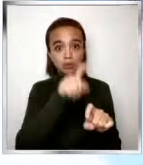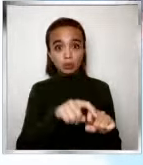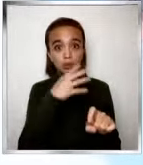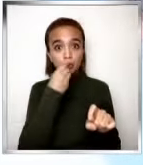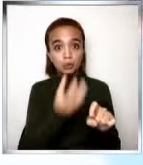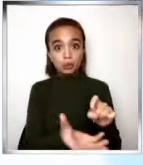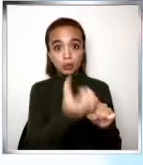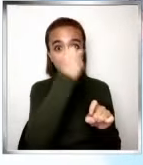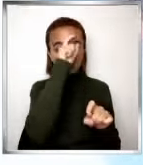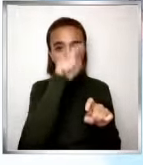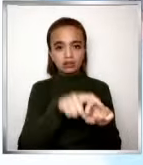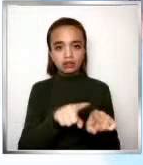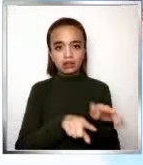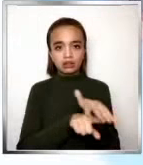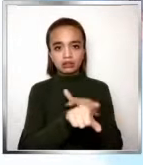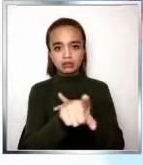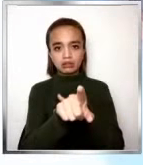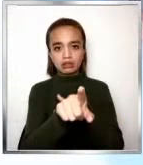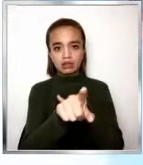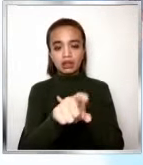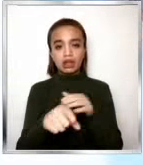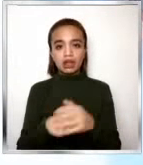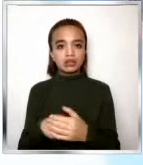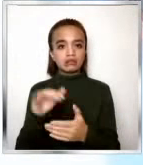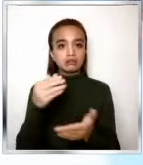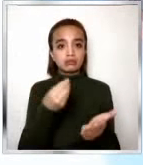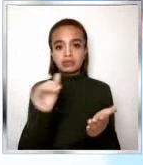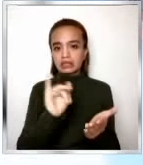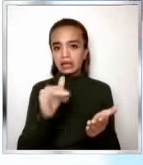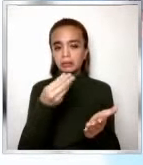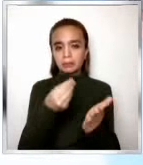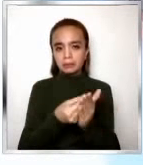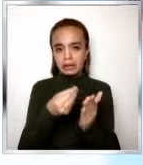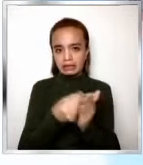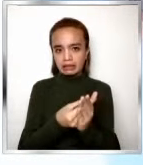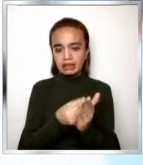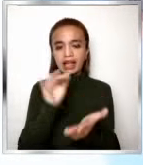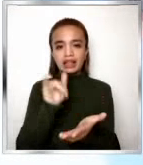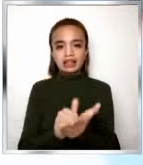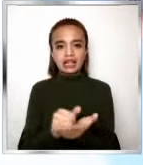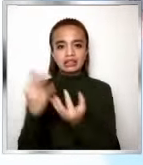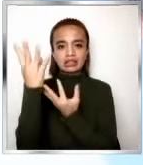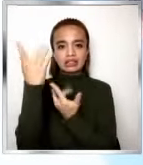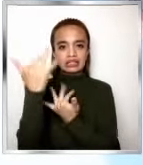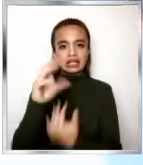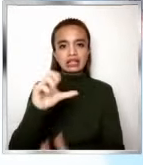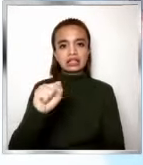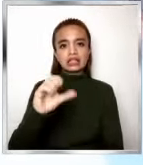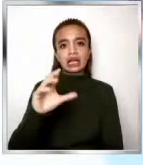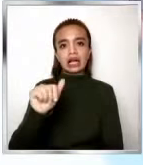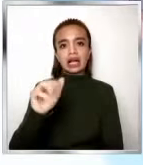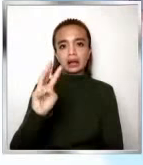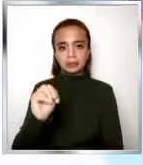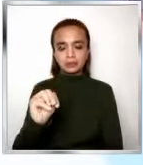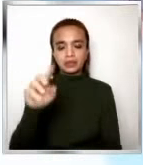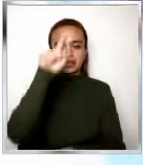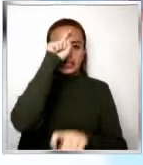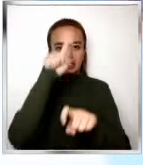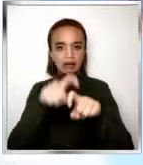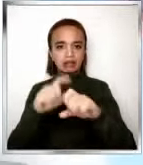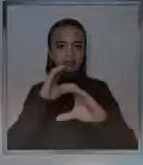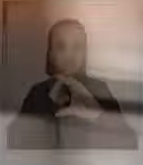pisong ipinuhunan ng mga biktima. Yan po ang rent-a-car scam na iniimbestigahan ngayon ng mga otoridad. Nakatutok si JP